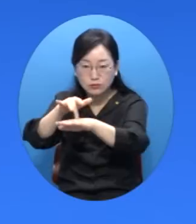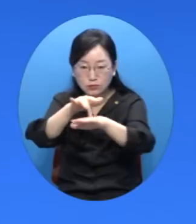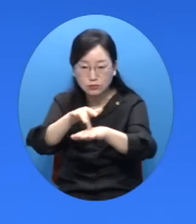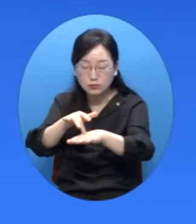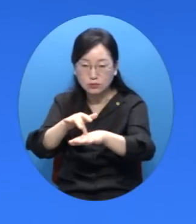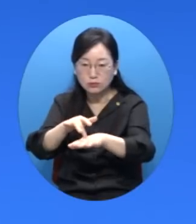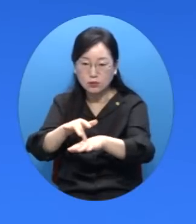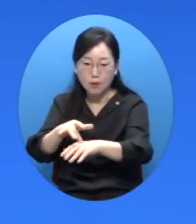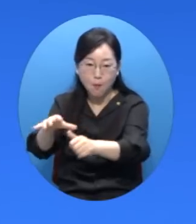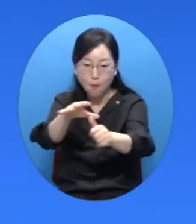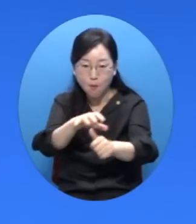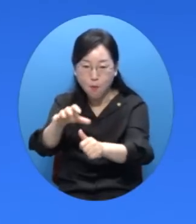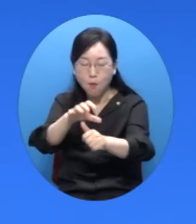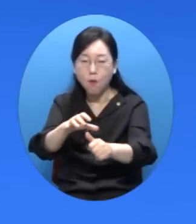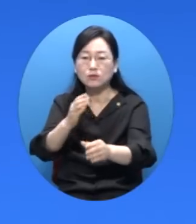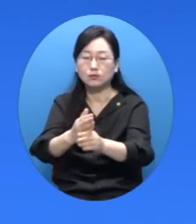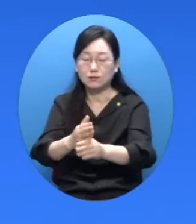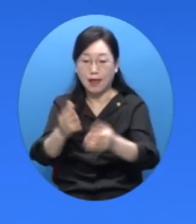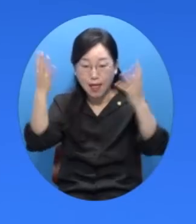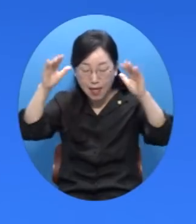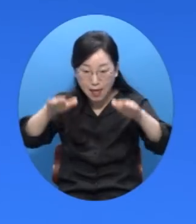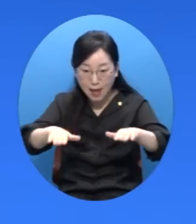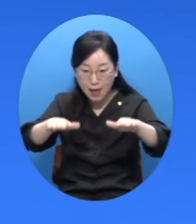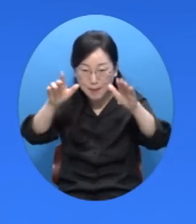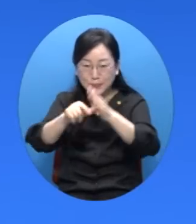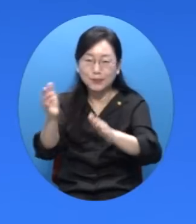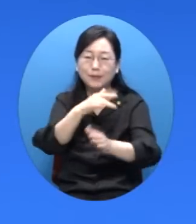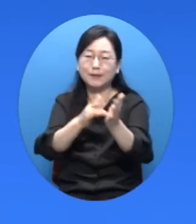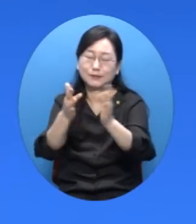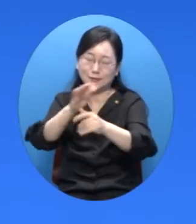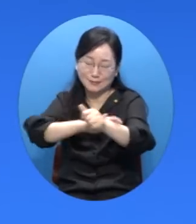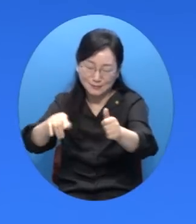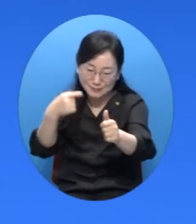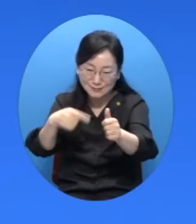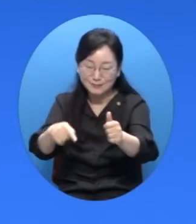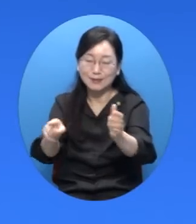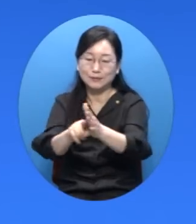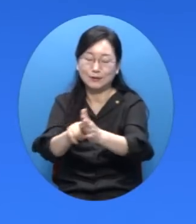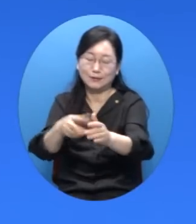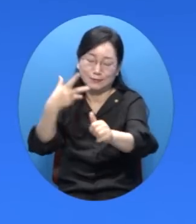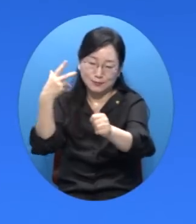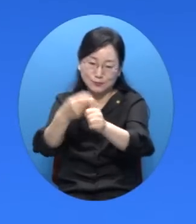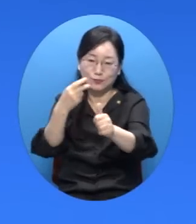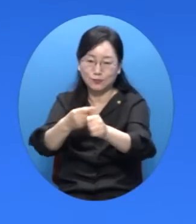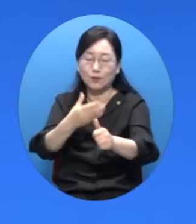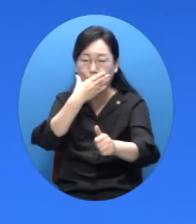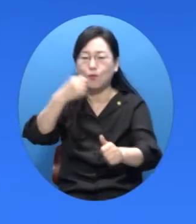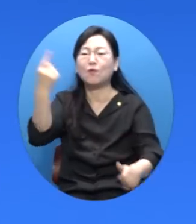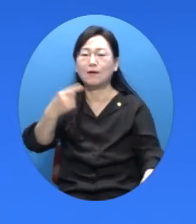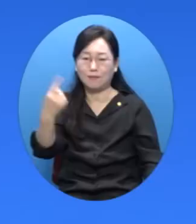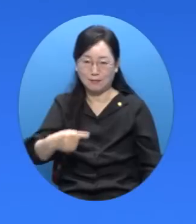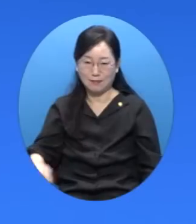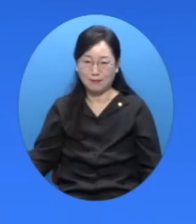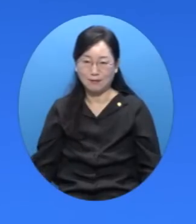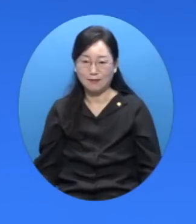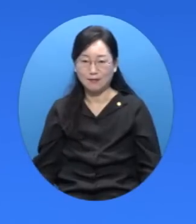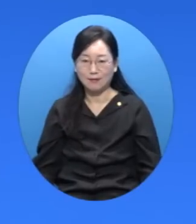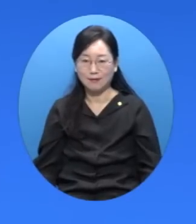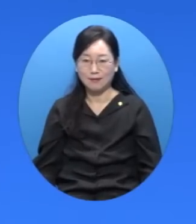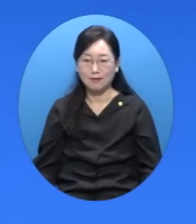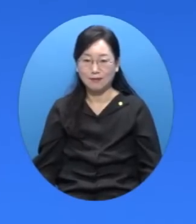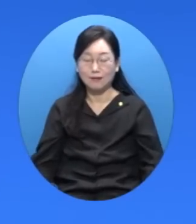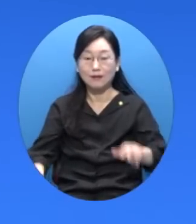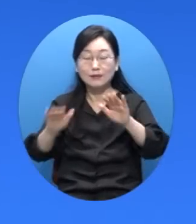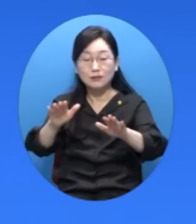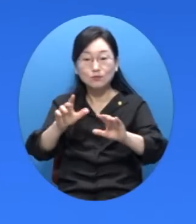괴롭히고 힘들게 하는지 모릅니다. 어린아이 때부터 예수 잘 믿게 하고 믿음으로 자라게 해야 하나님의 복이 말 줄로 믿습니다.